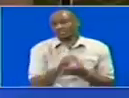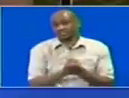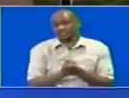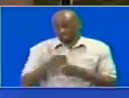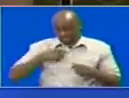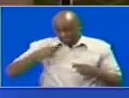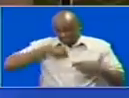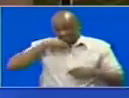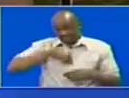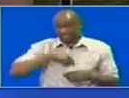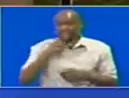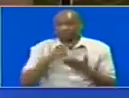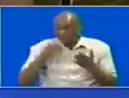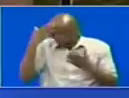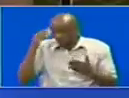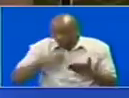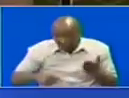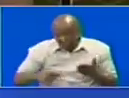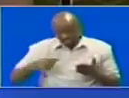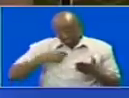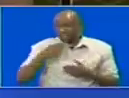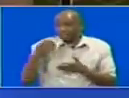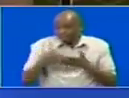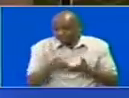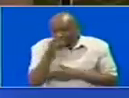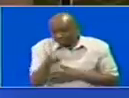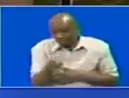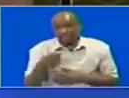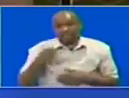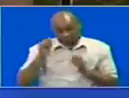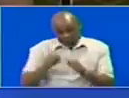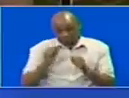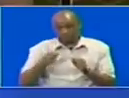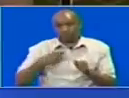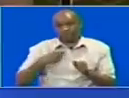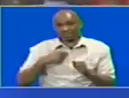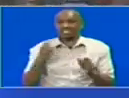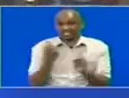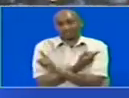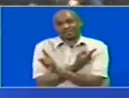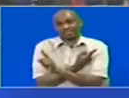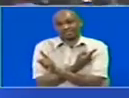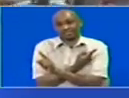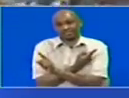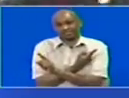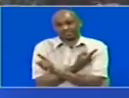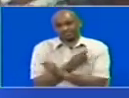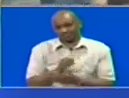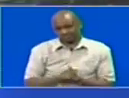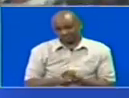niwe lakini hawawezi wakajua kwamba huyu mtoto akona mwelekeo wa mapenzi kitafauti